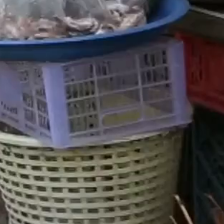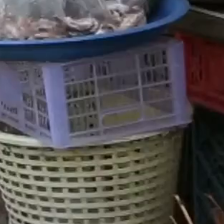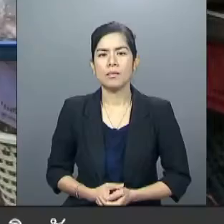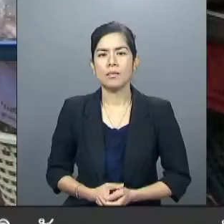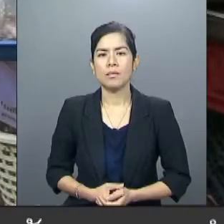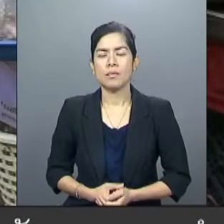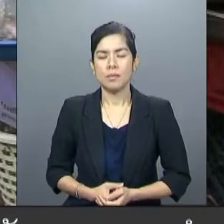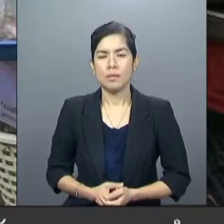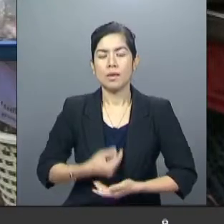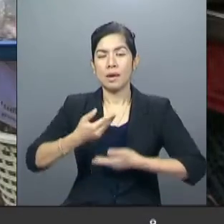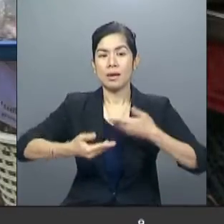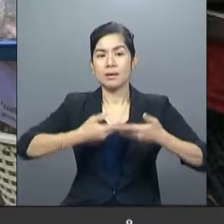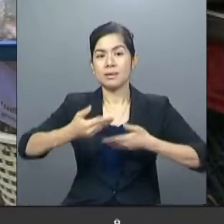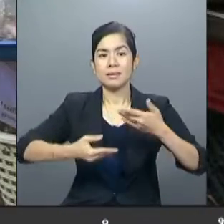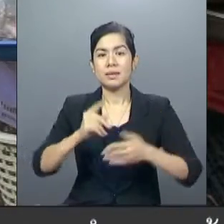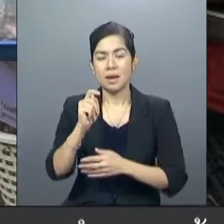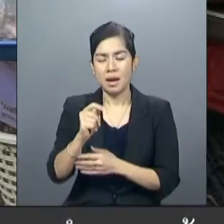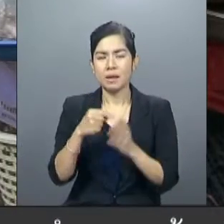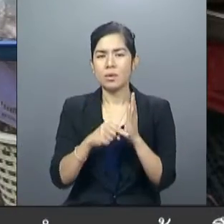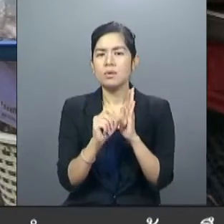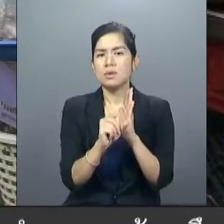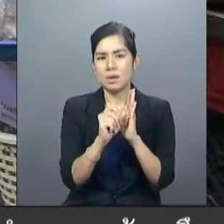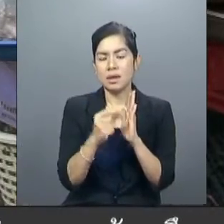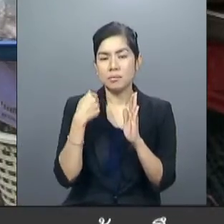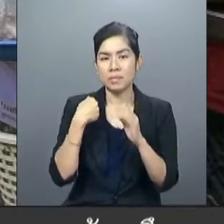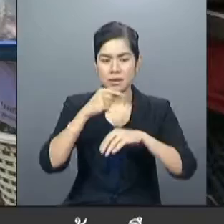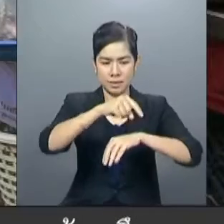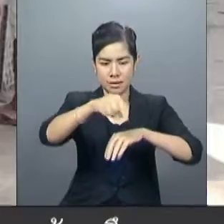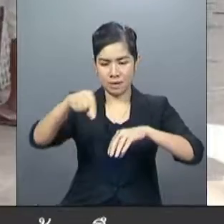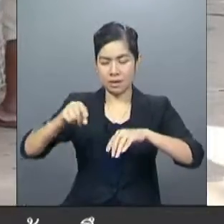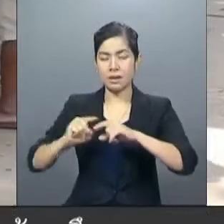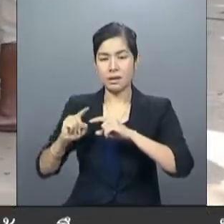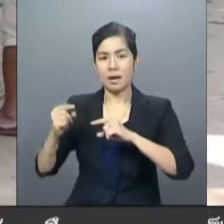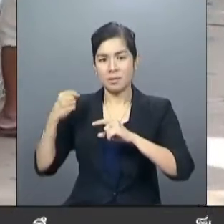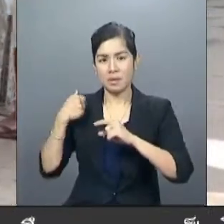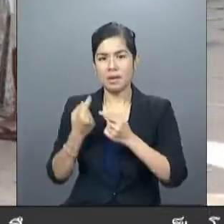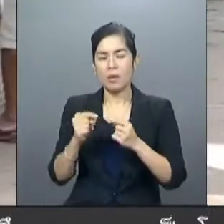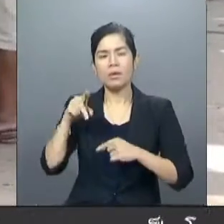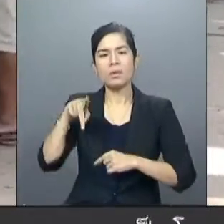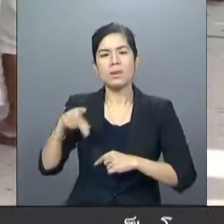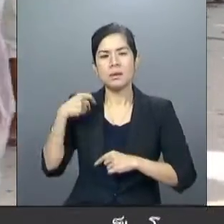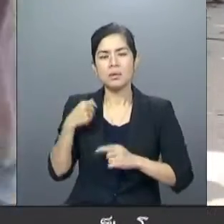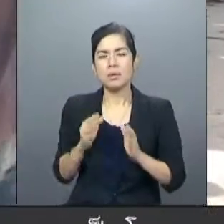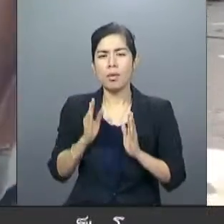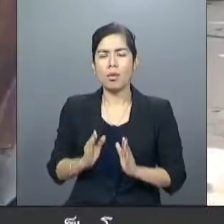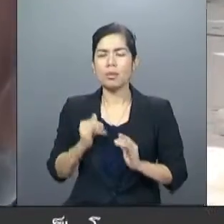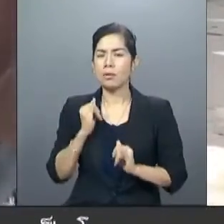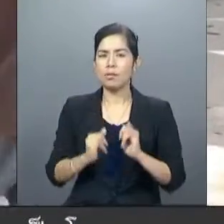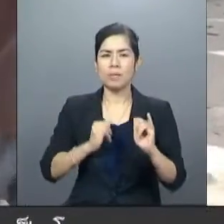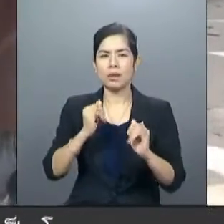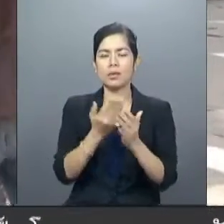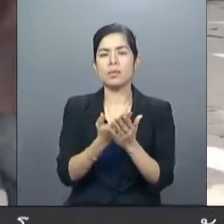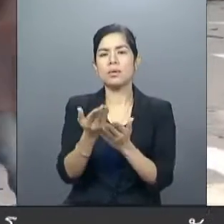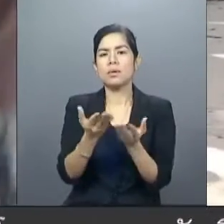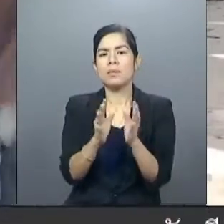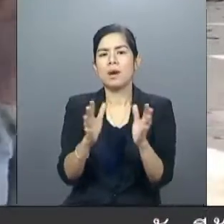ตลาดในจังหวัดศรีสะเกษมีหลากหลายที่แต่ที่พิเศษและเป็นที่นิยมเที่ยวชมและเลือกซื้อสินค้ามากที่สุด